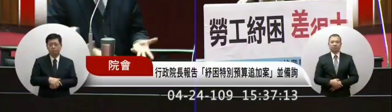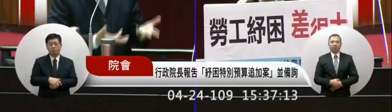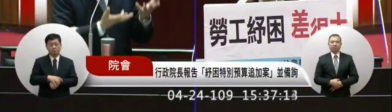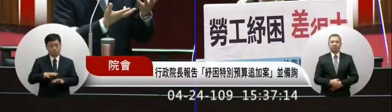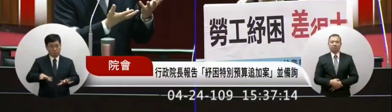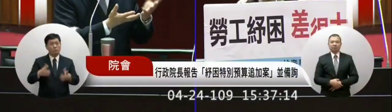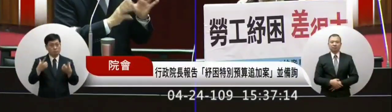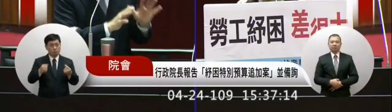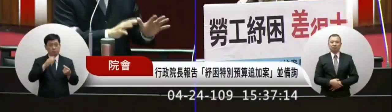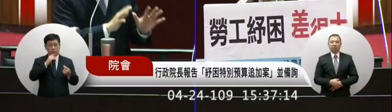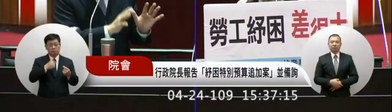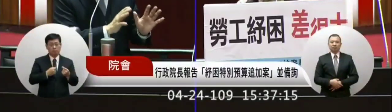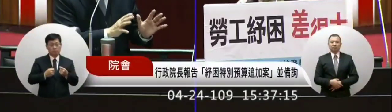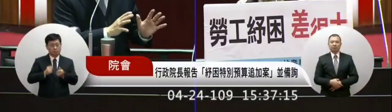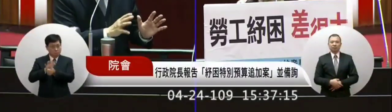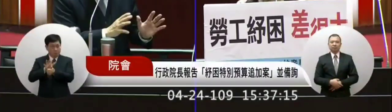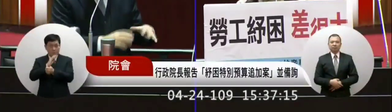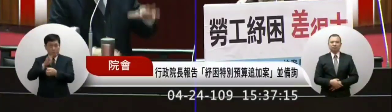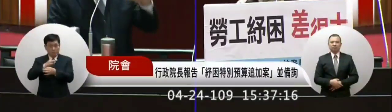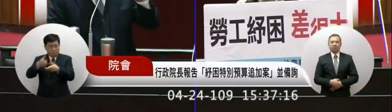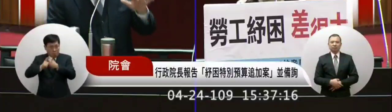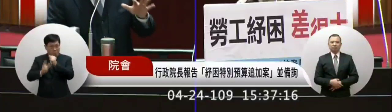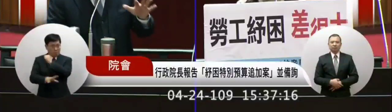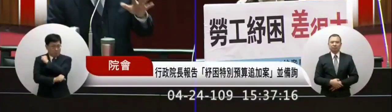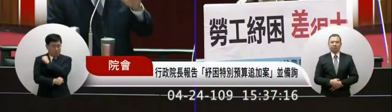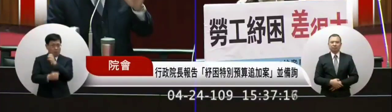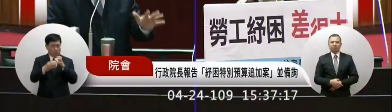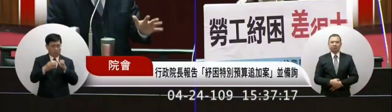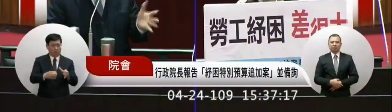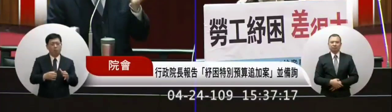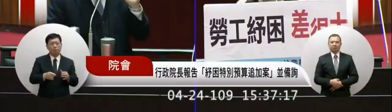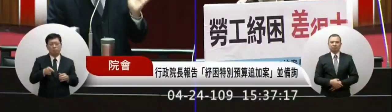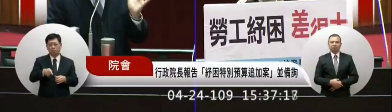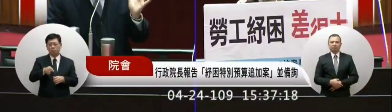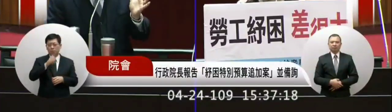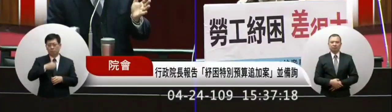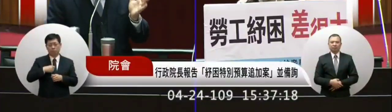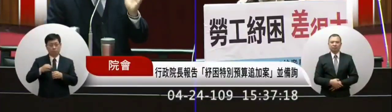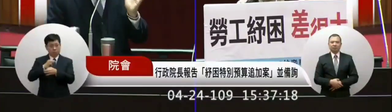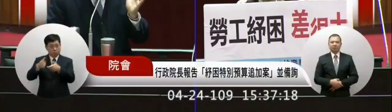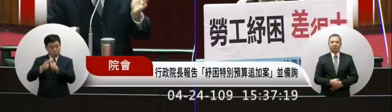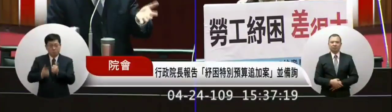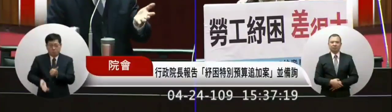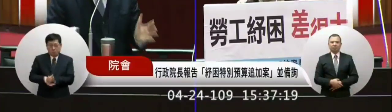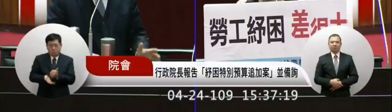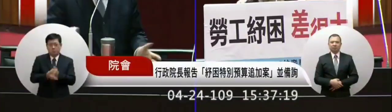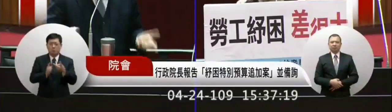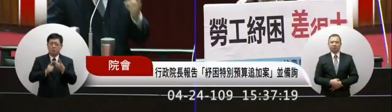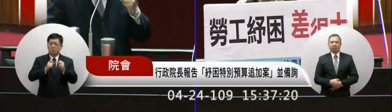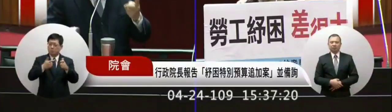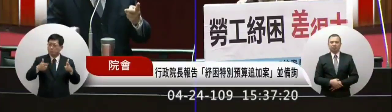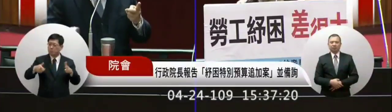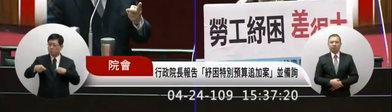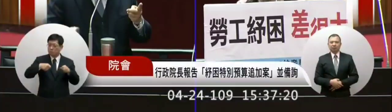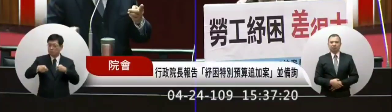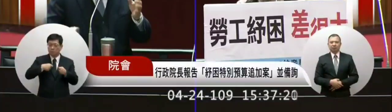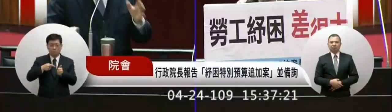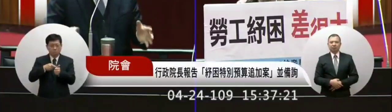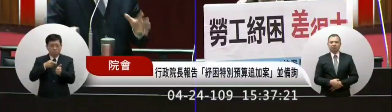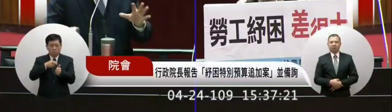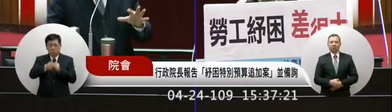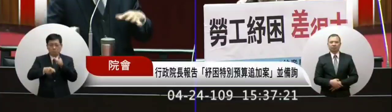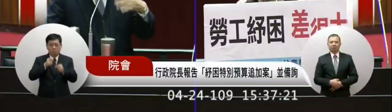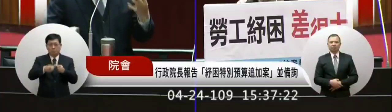啦。 这其实也是打下振兴这个，那振兴方面当然用鼓励用各种方案来刺激消